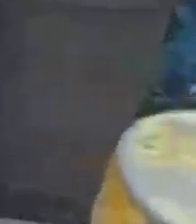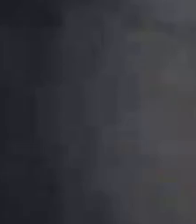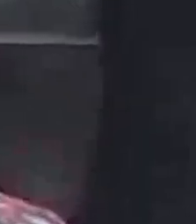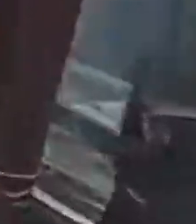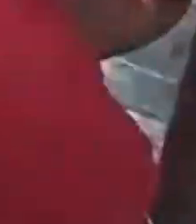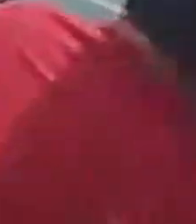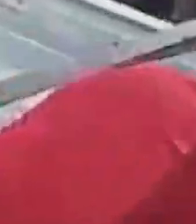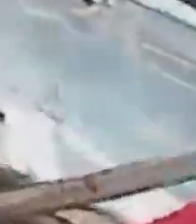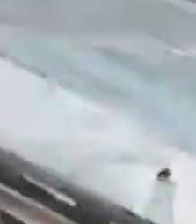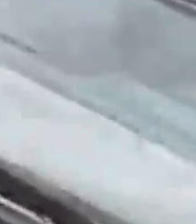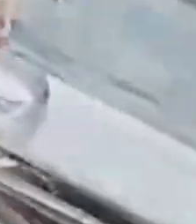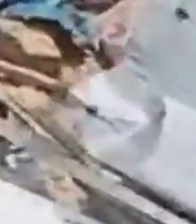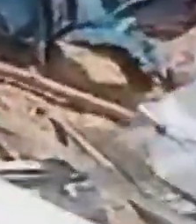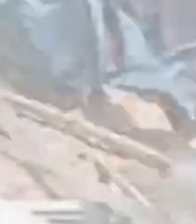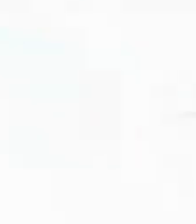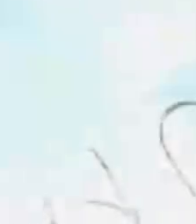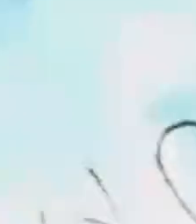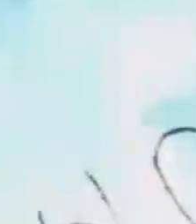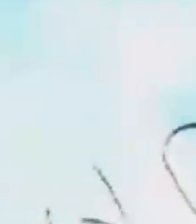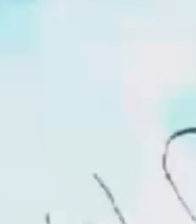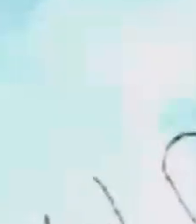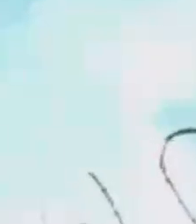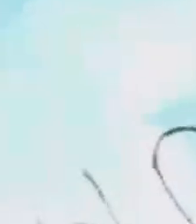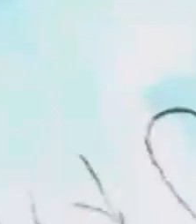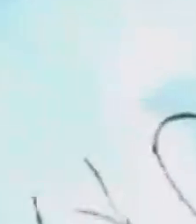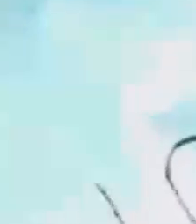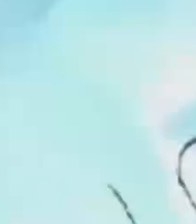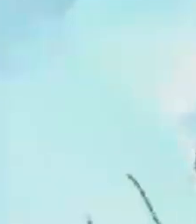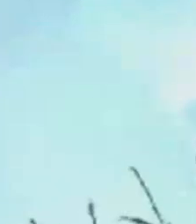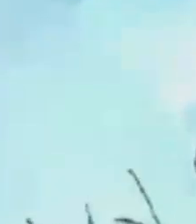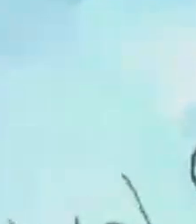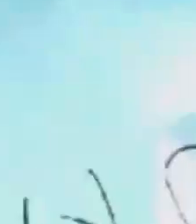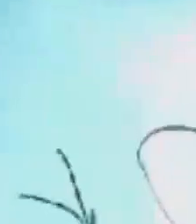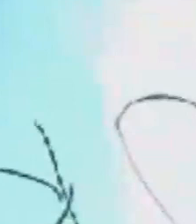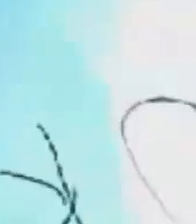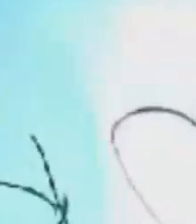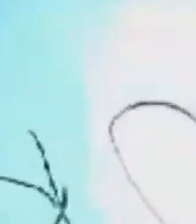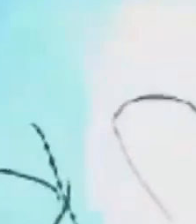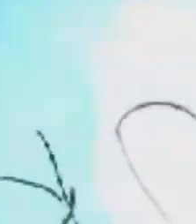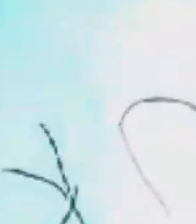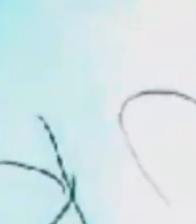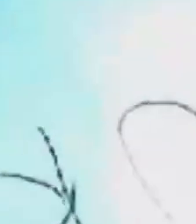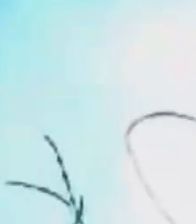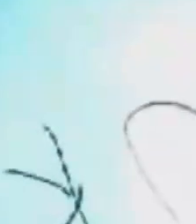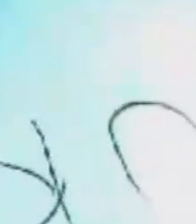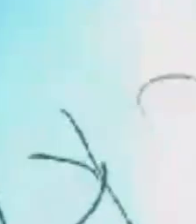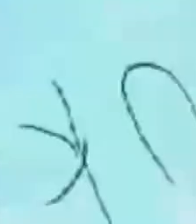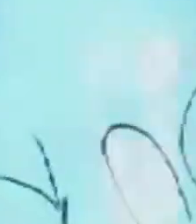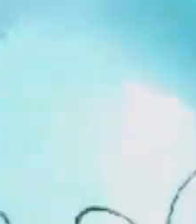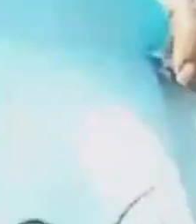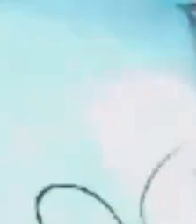nekat membongkar pagar penutup. Mau dikasih jalan, berterima kasih saya. Tapi buktinya mana? Nggak ada